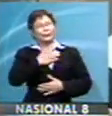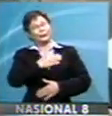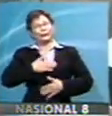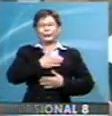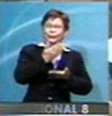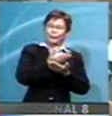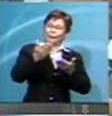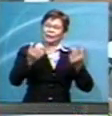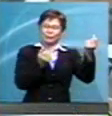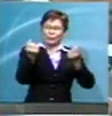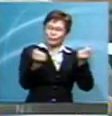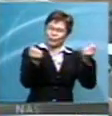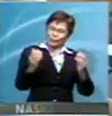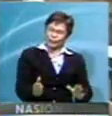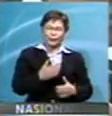havejoy